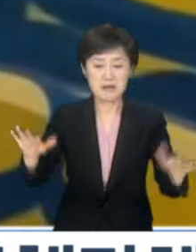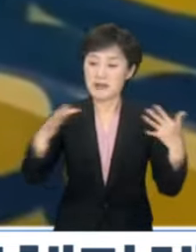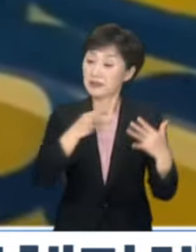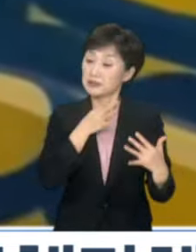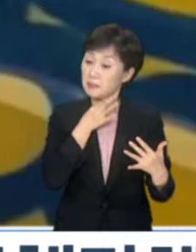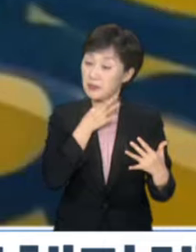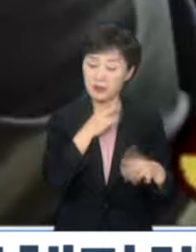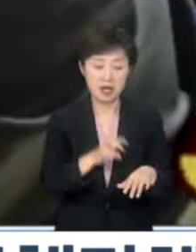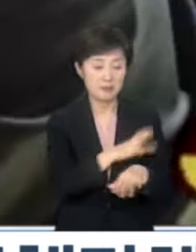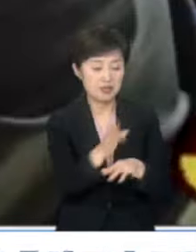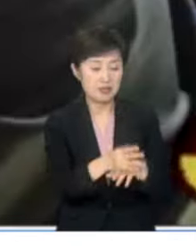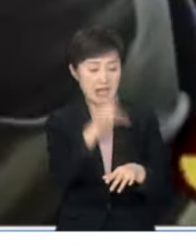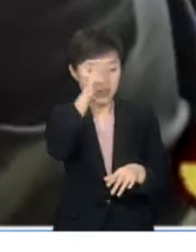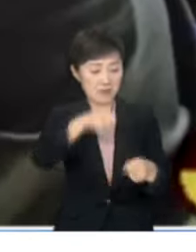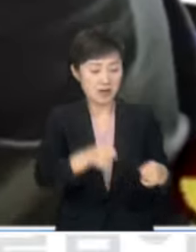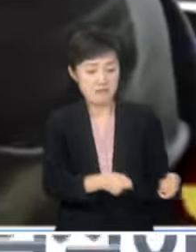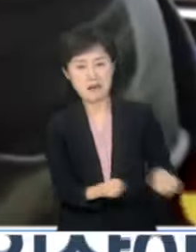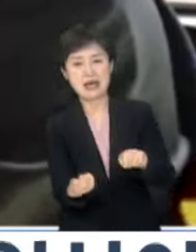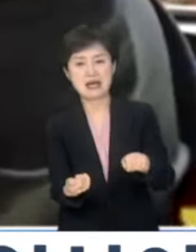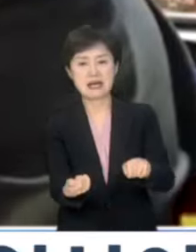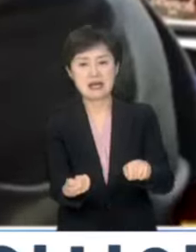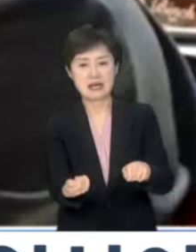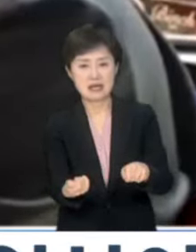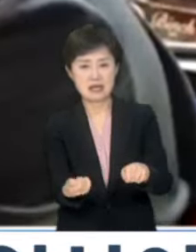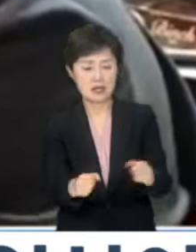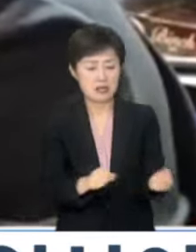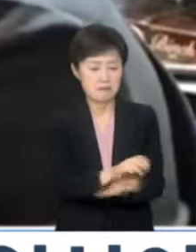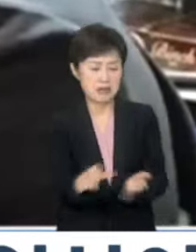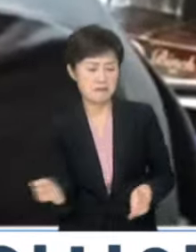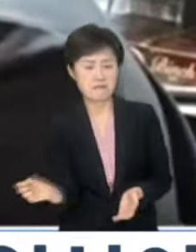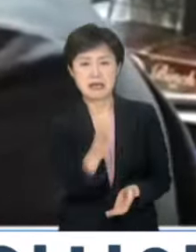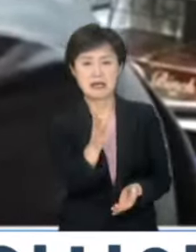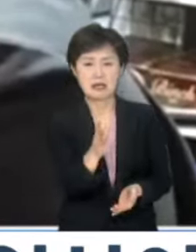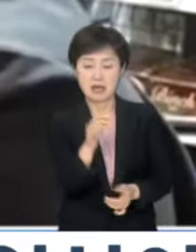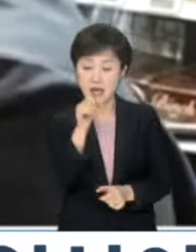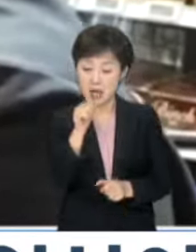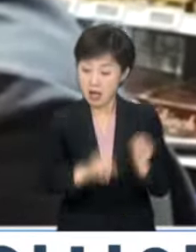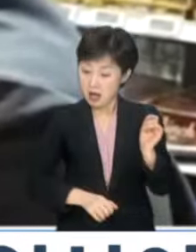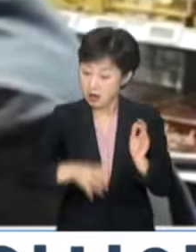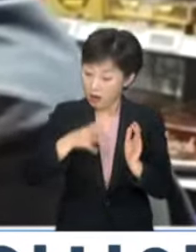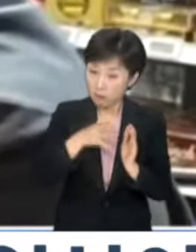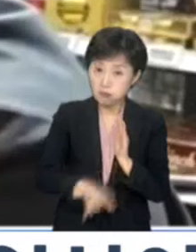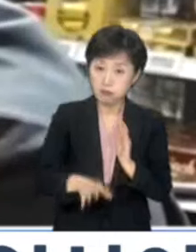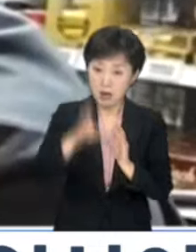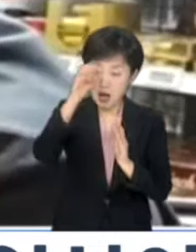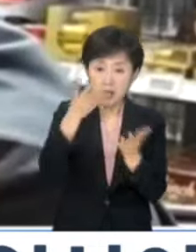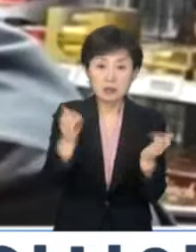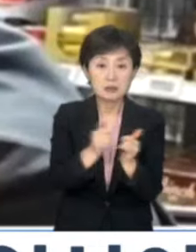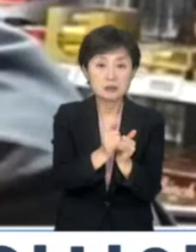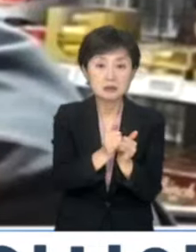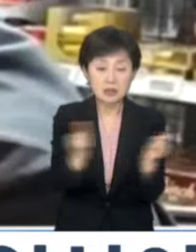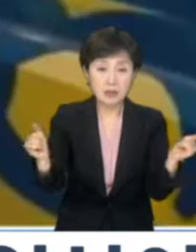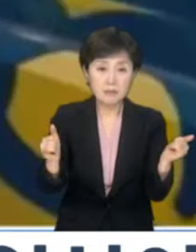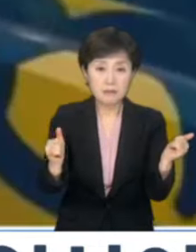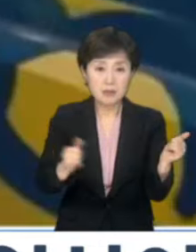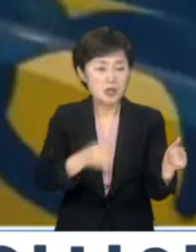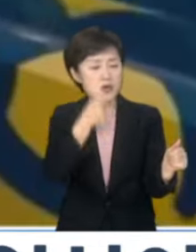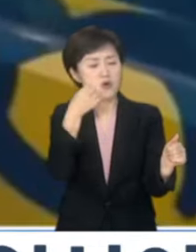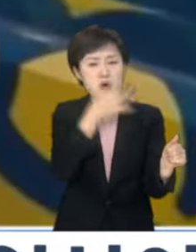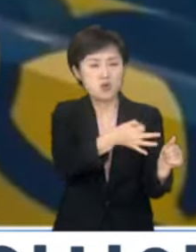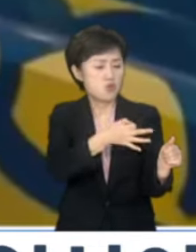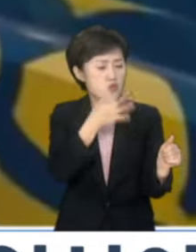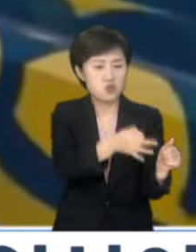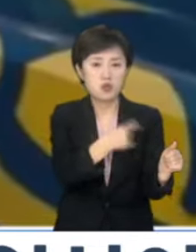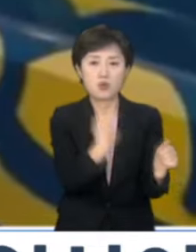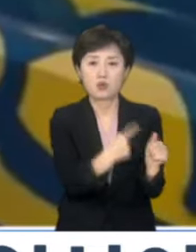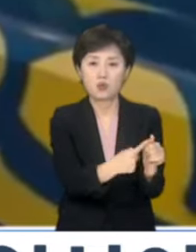뭐 라면을 일부러 얹는다거나 뭐 면발을 뭐 분쪽으로 던지거나 뭐 편의점 아르바이트 어르신한테 네. 뭐 협박을